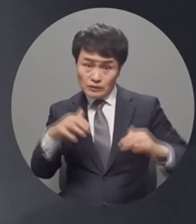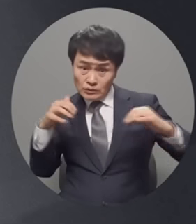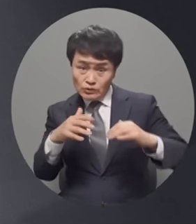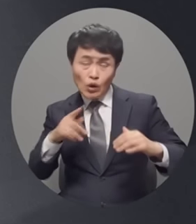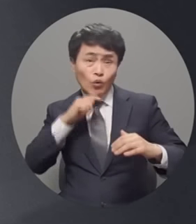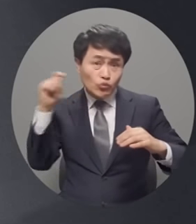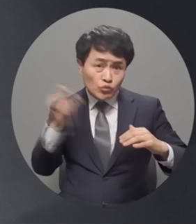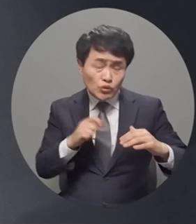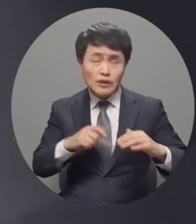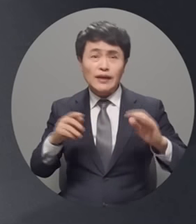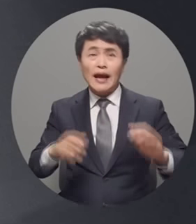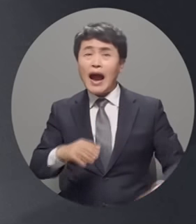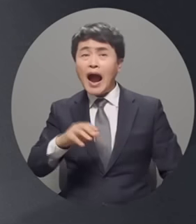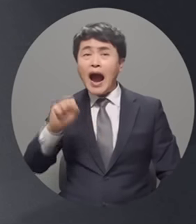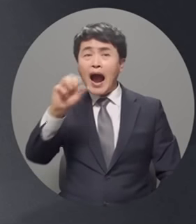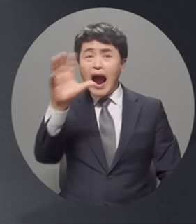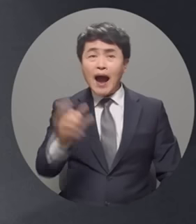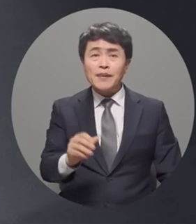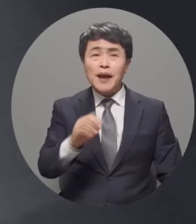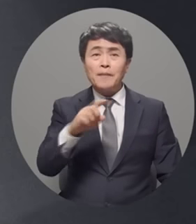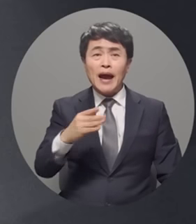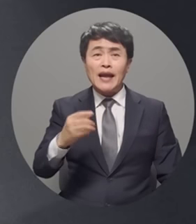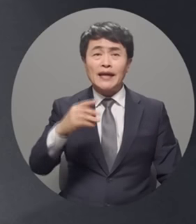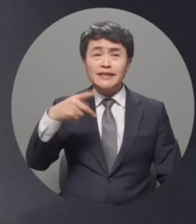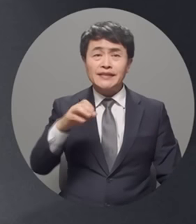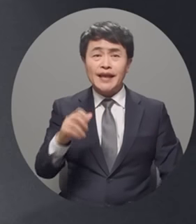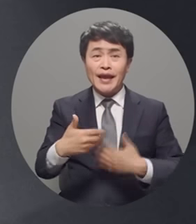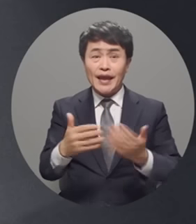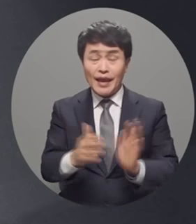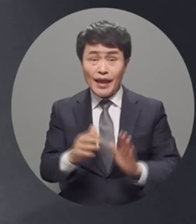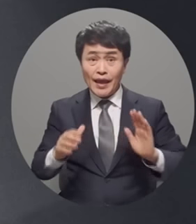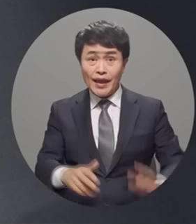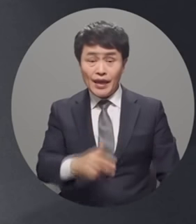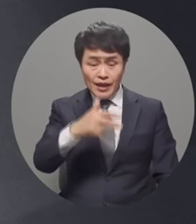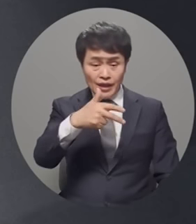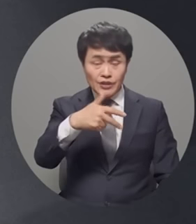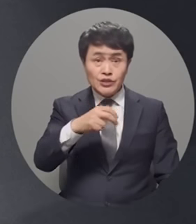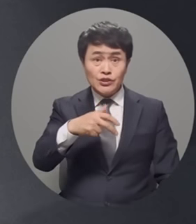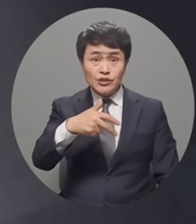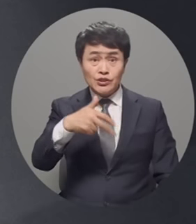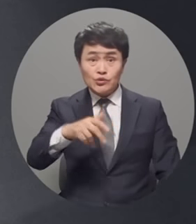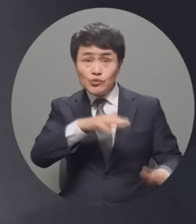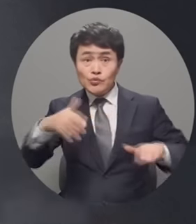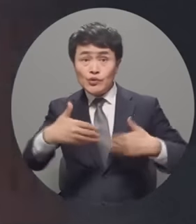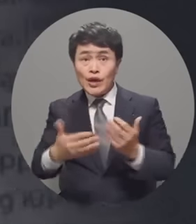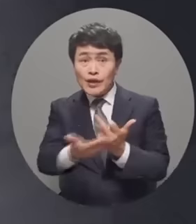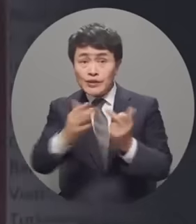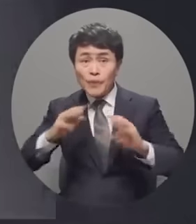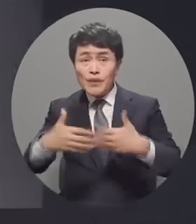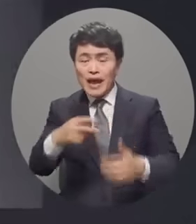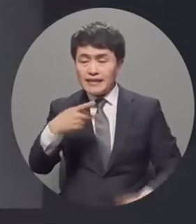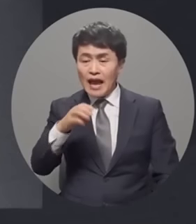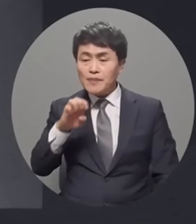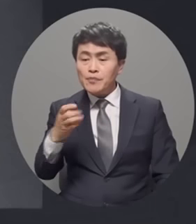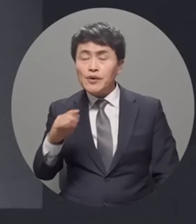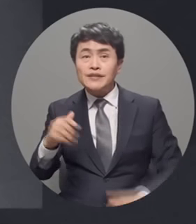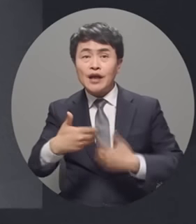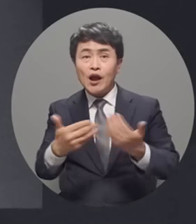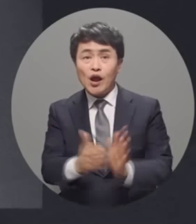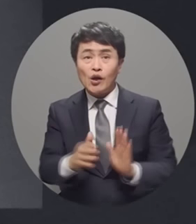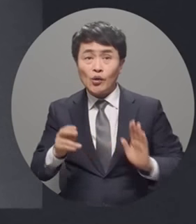우크라이나, 아프리카의 말라위와 시에라리온, 그리고 지중해 섬나라 사이프러스 등이 있습니다. 노르웨이가 8년 연속 1위를